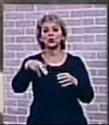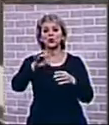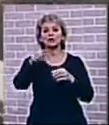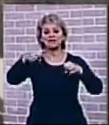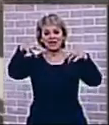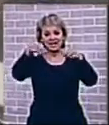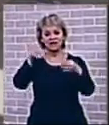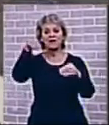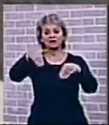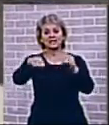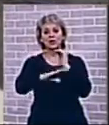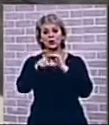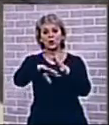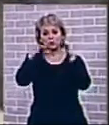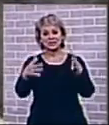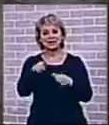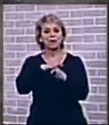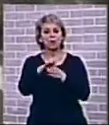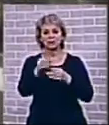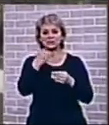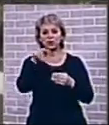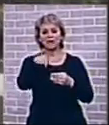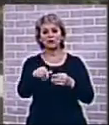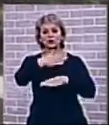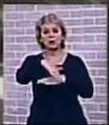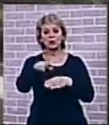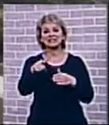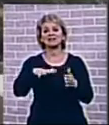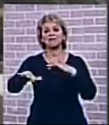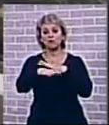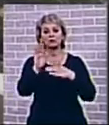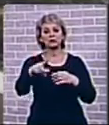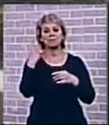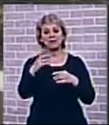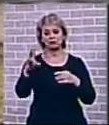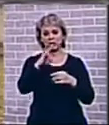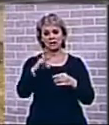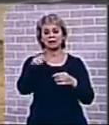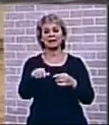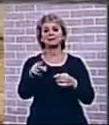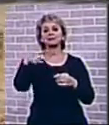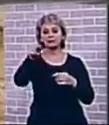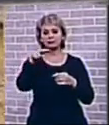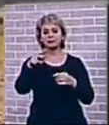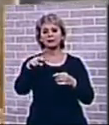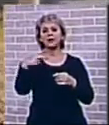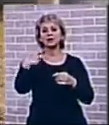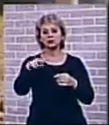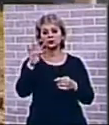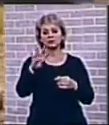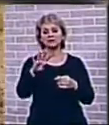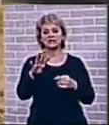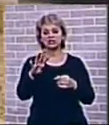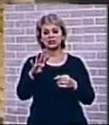фонарей, высадка кленов и кустарников. Полностью комфортными улица и двор станут к 1 ноября. Екатерина Лободина, Алексей